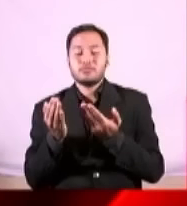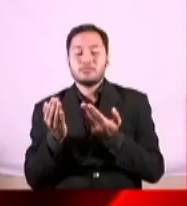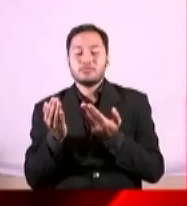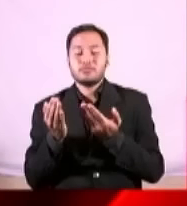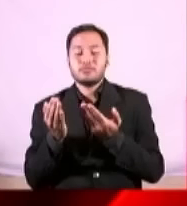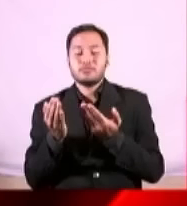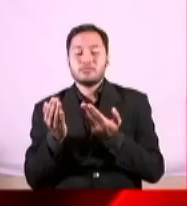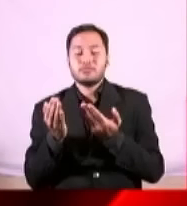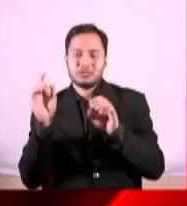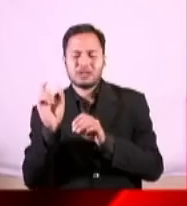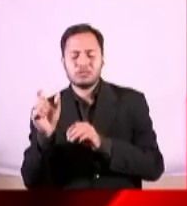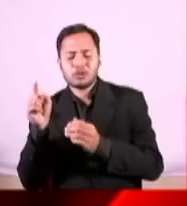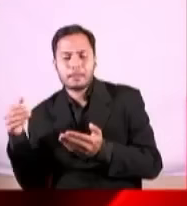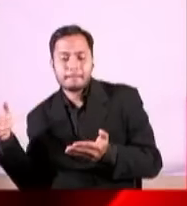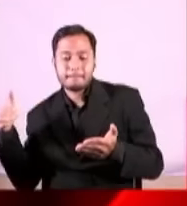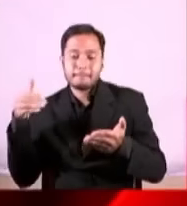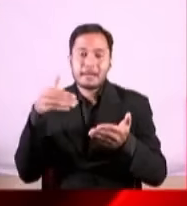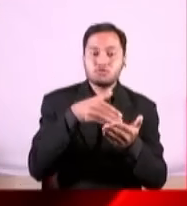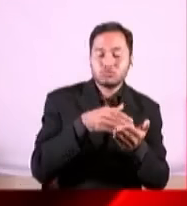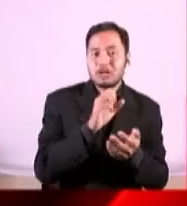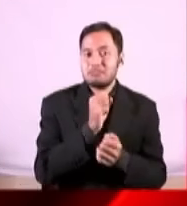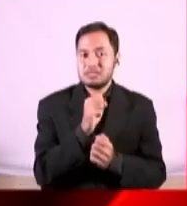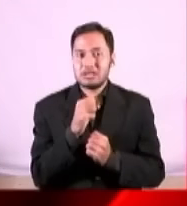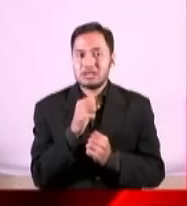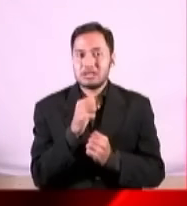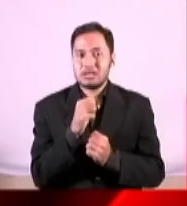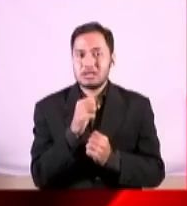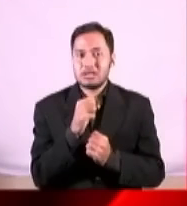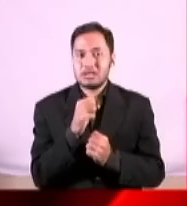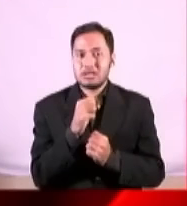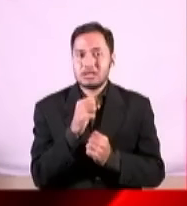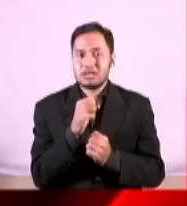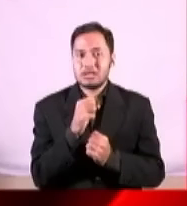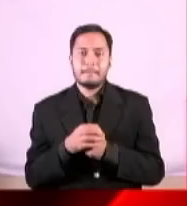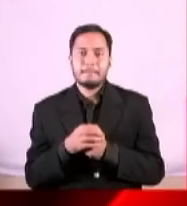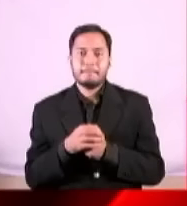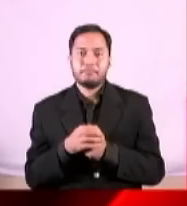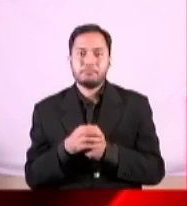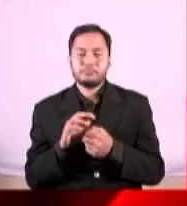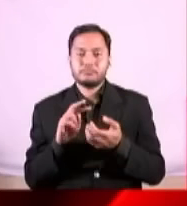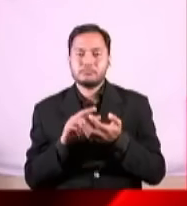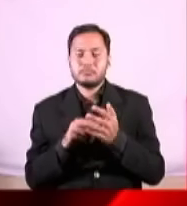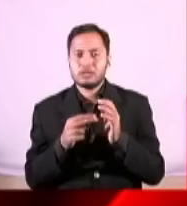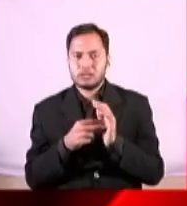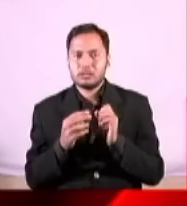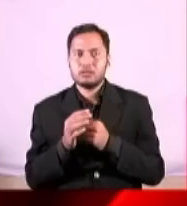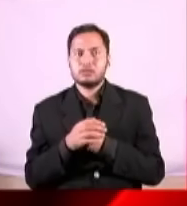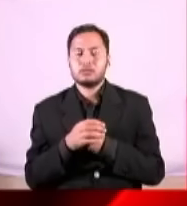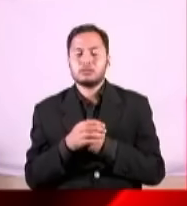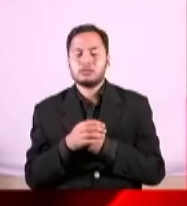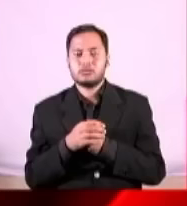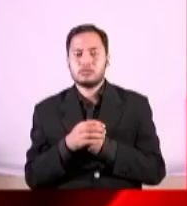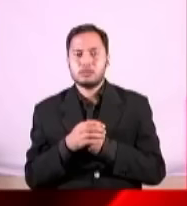lagi lebih milih meluaskan Kantor Gubernur dibandingkan untuk meningkatkan